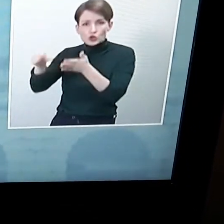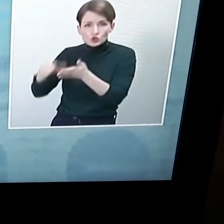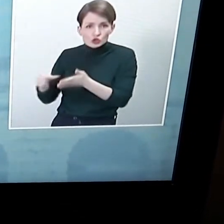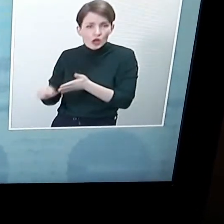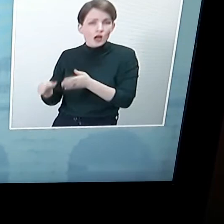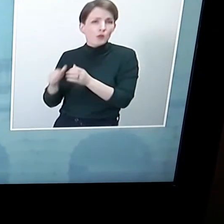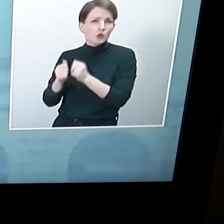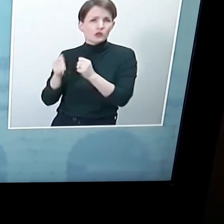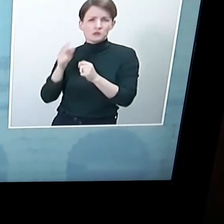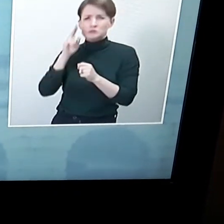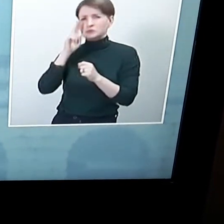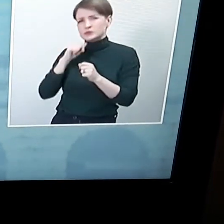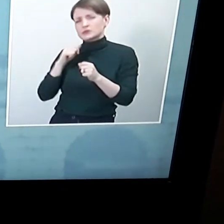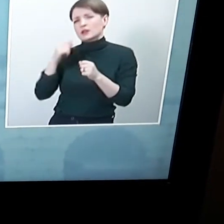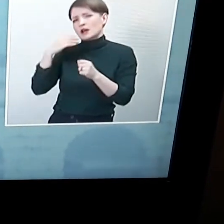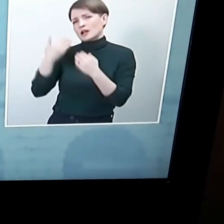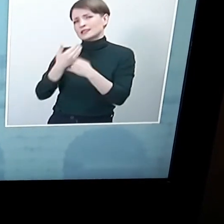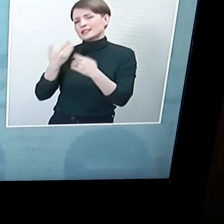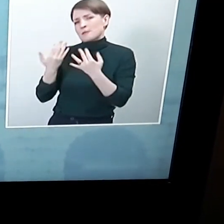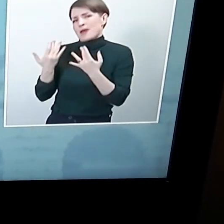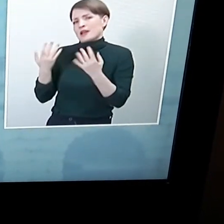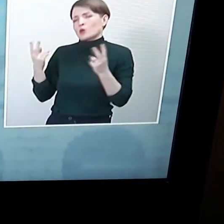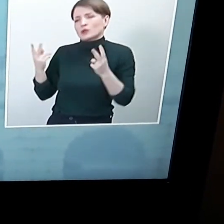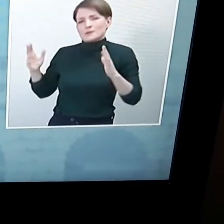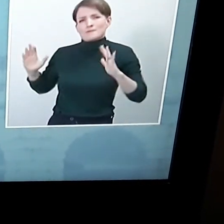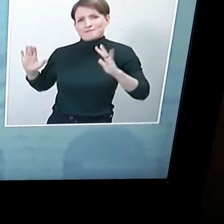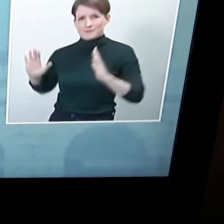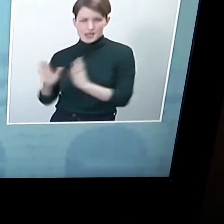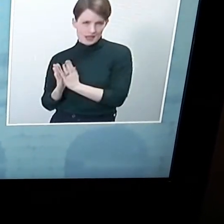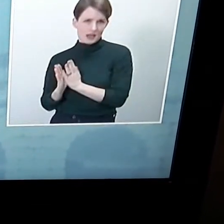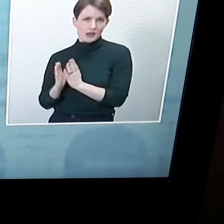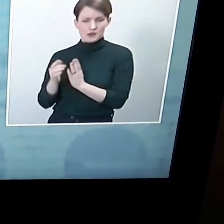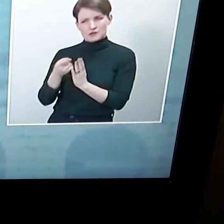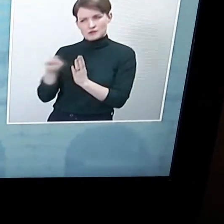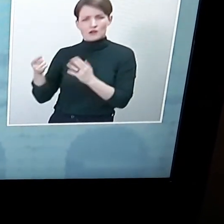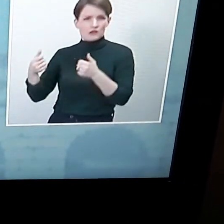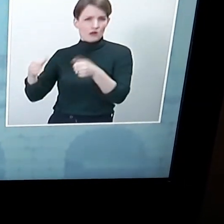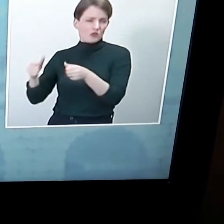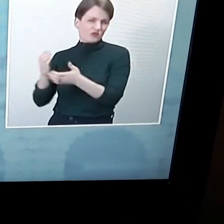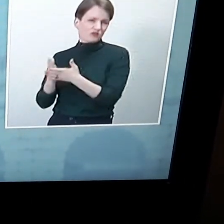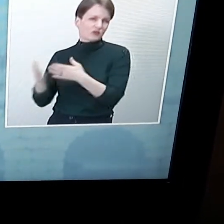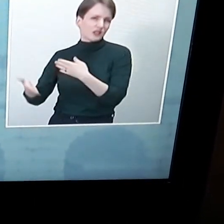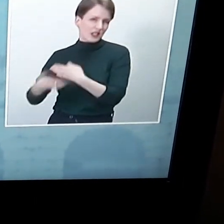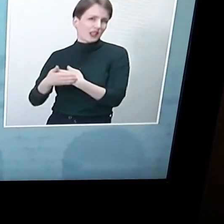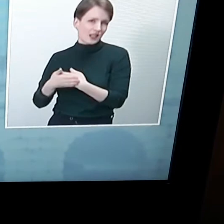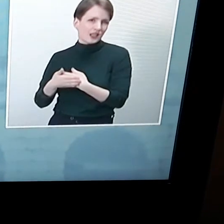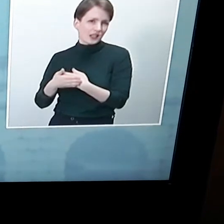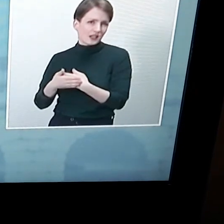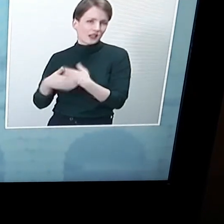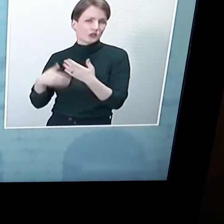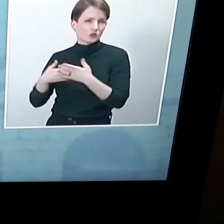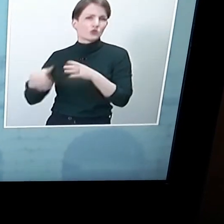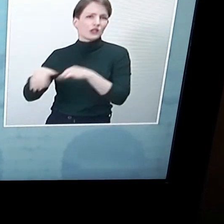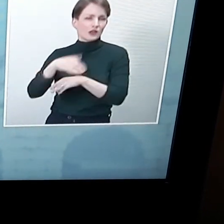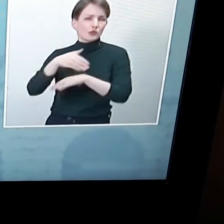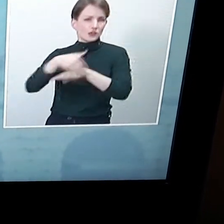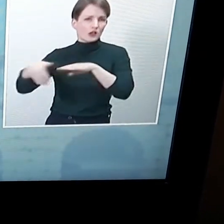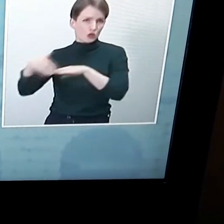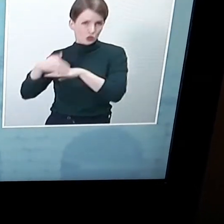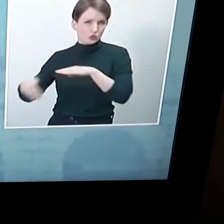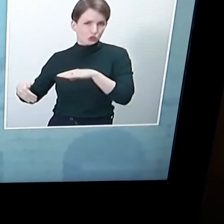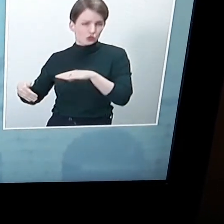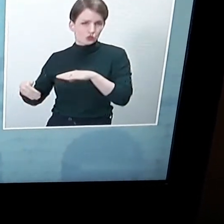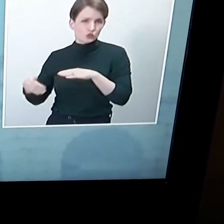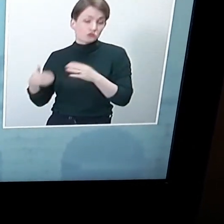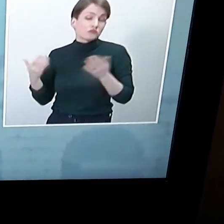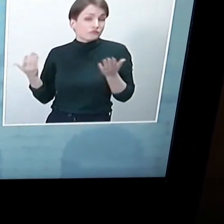se asiakasmäärävolyymi olisi kuitenkin niin pieni, että nämä liikkeet tuskin pitäisivät oveansa sitten liikkumisrajoitusten aikana auki,